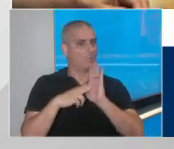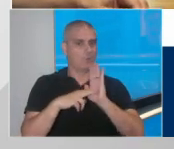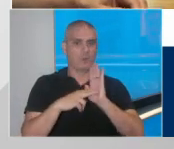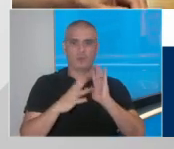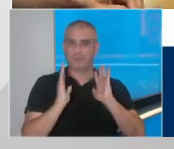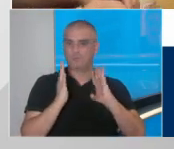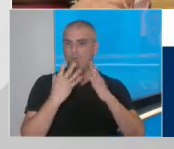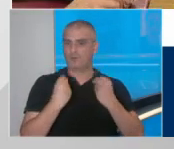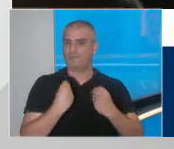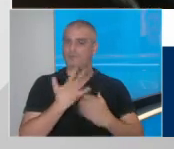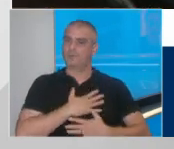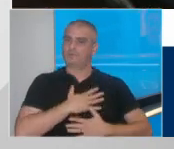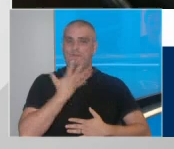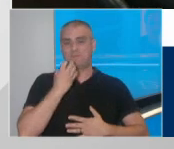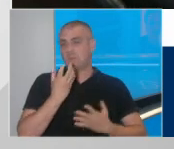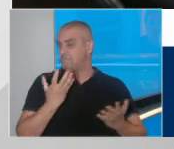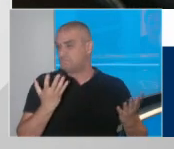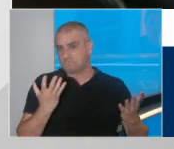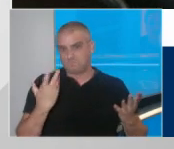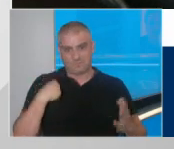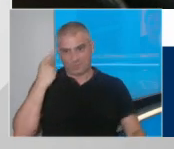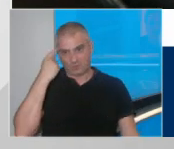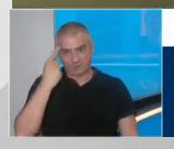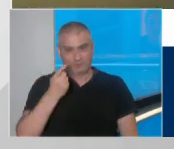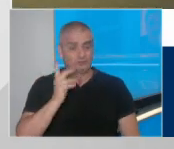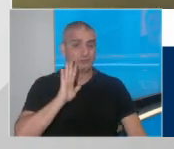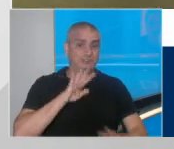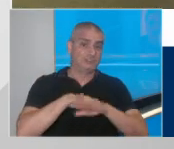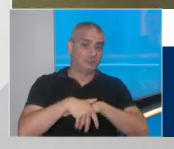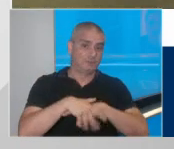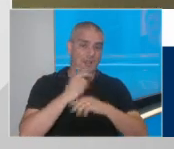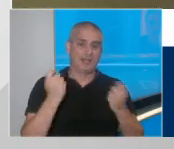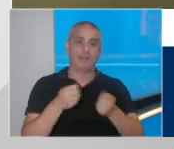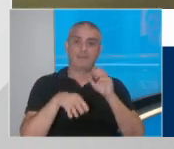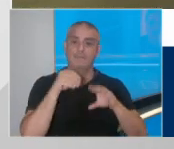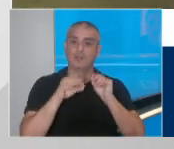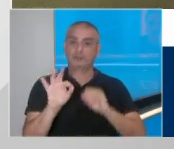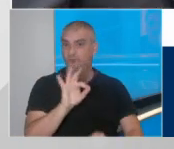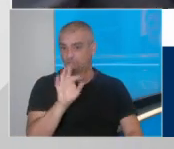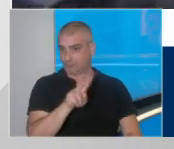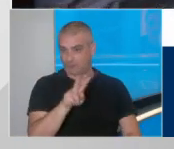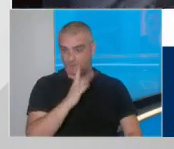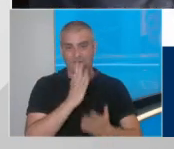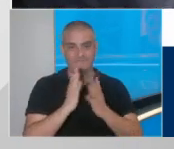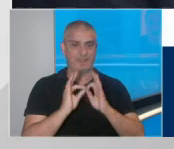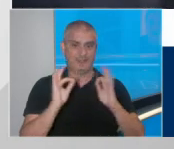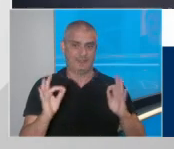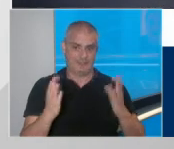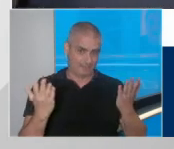תמונות מחממות לב. אני לא חושבת שזה ישפיע איכשהו על קמפיין הבחירות שלהם, שכבר